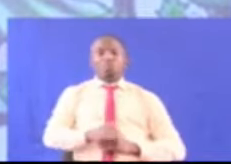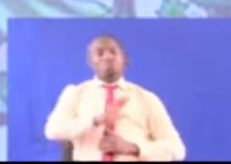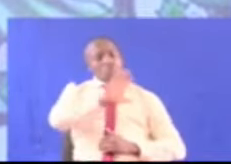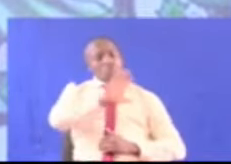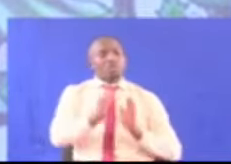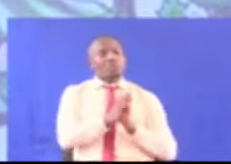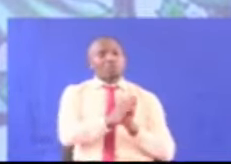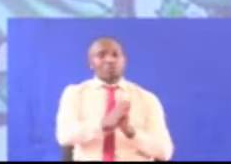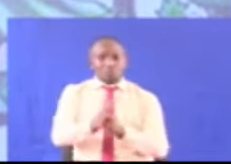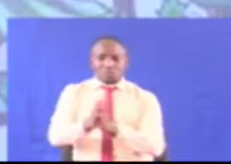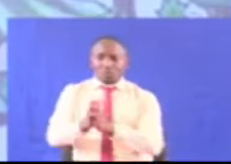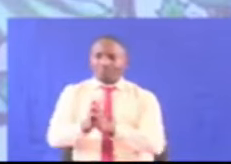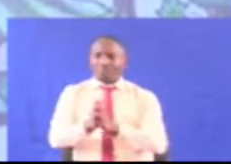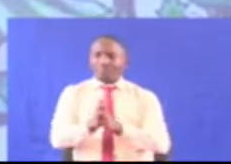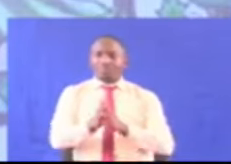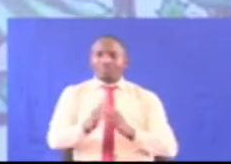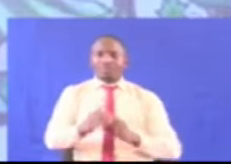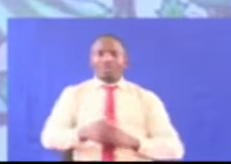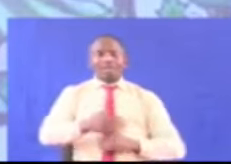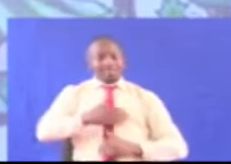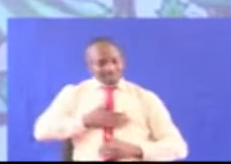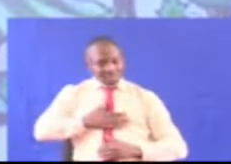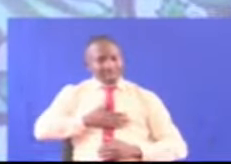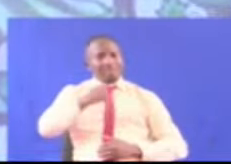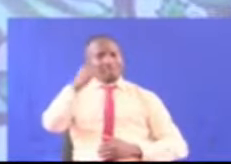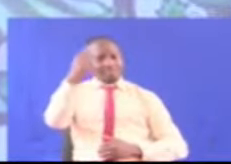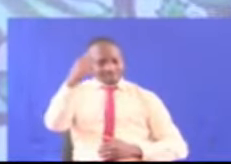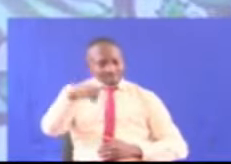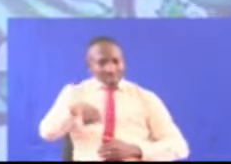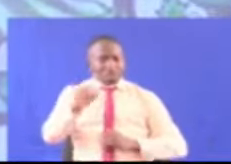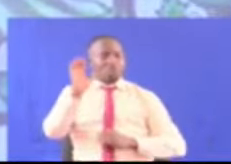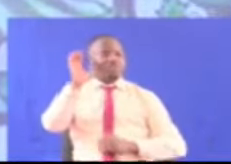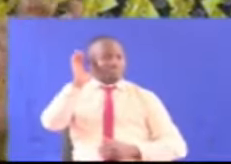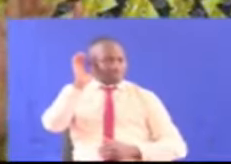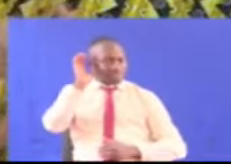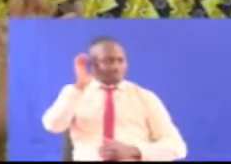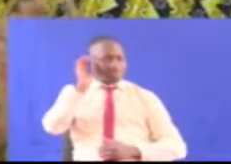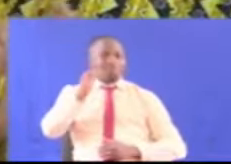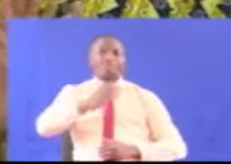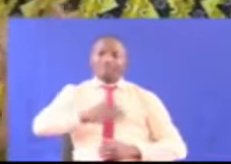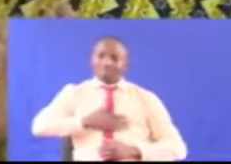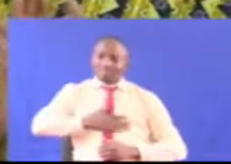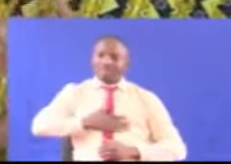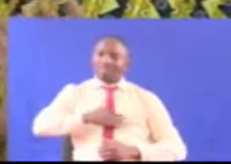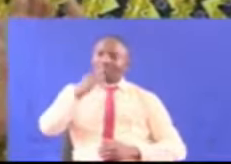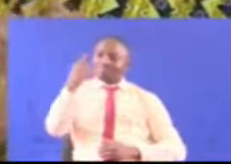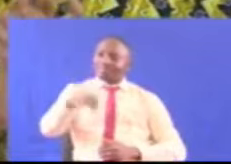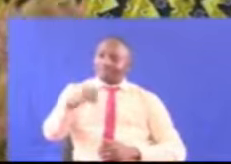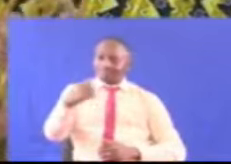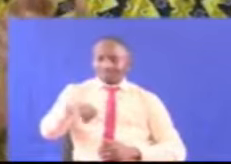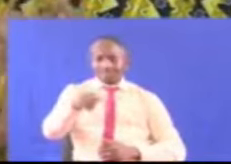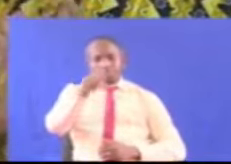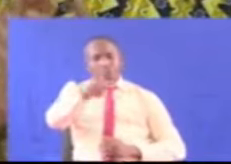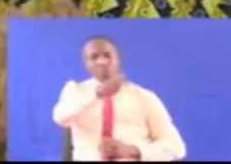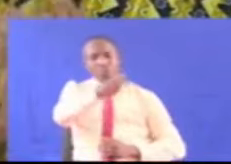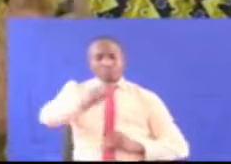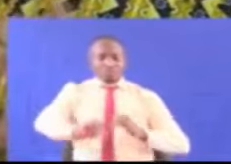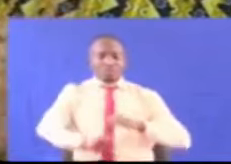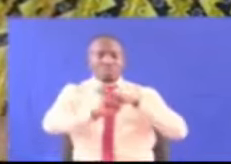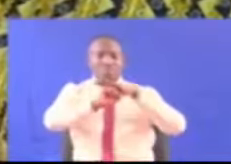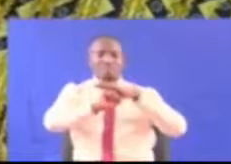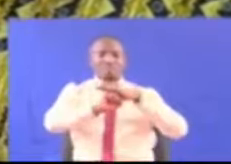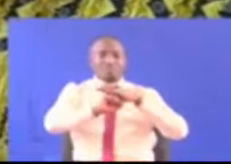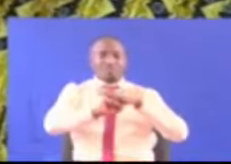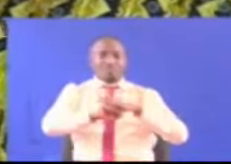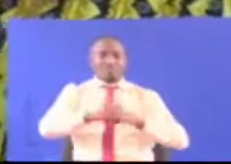wote kila mmoja kwa mchango wake. Asanteni sana kwa kunisikiliza. Asanteni sana Watanzania kwa kuniunga